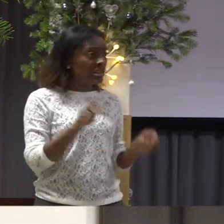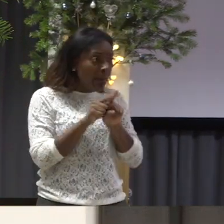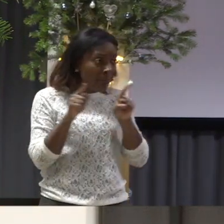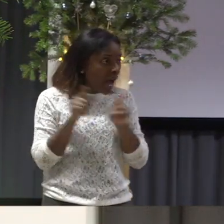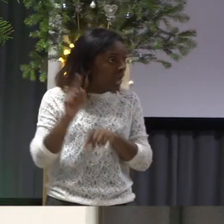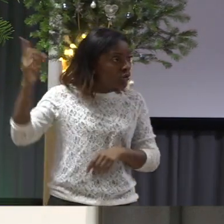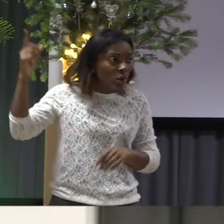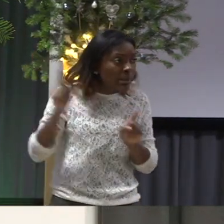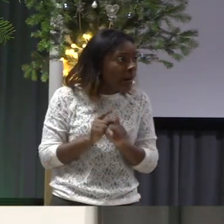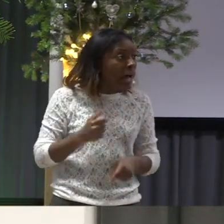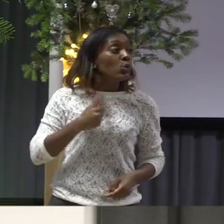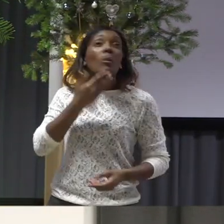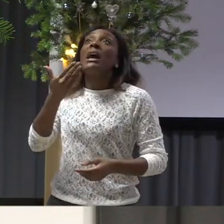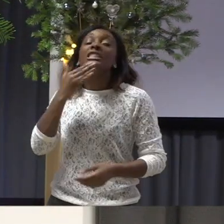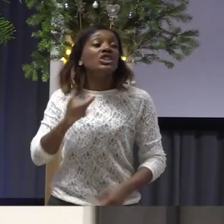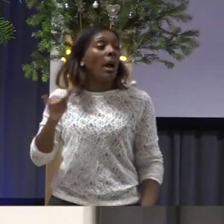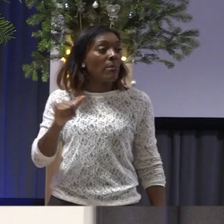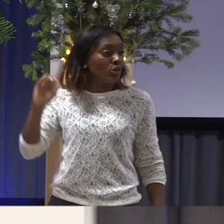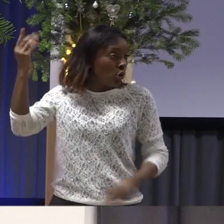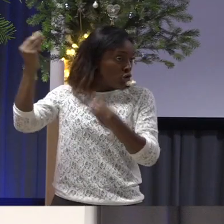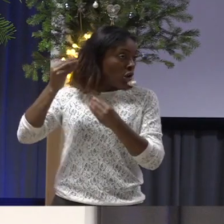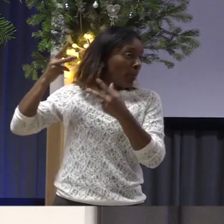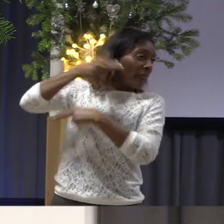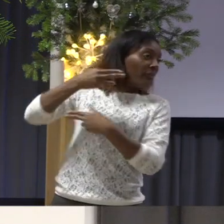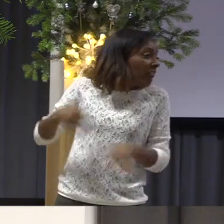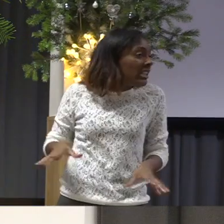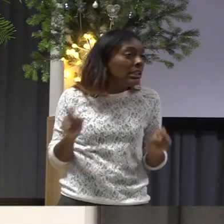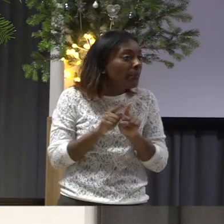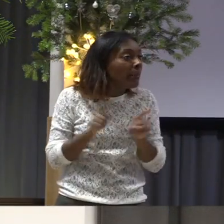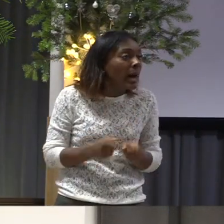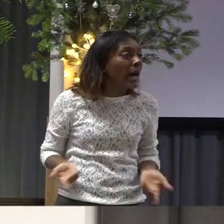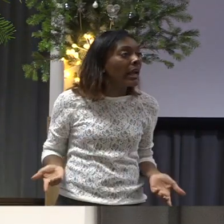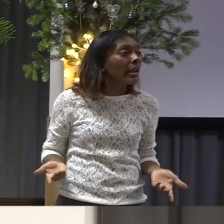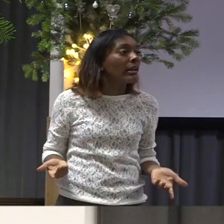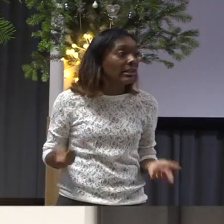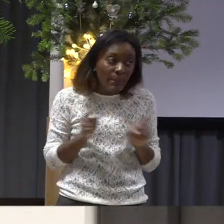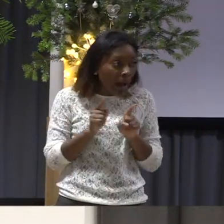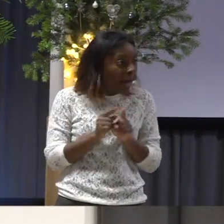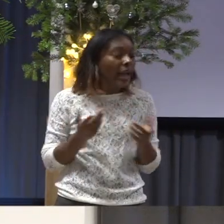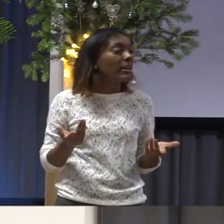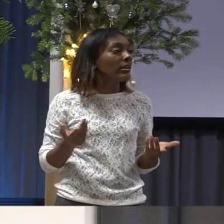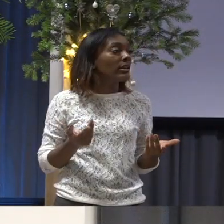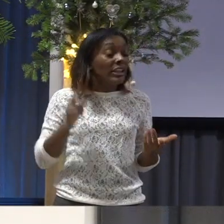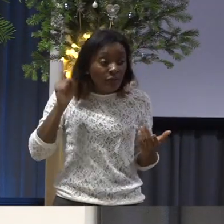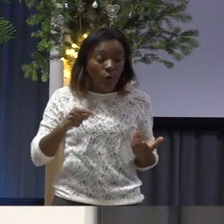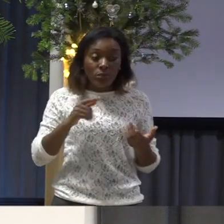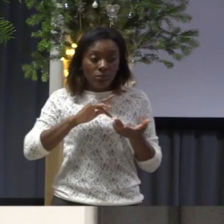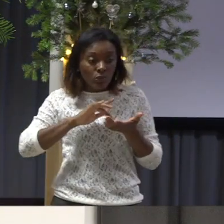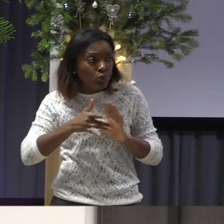Raison pour laquelle le proverbe nous dit « Reconnais l'Éternel dans toutes tes voies ».